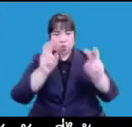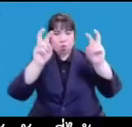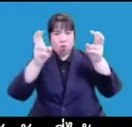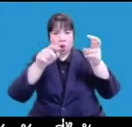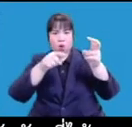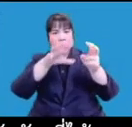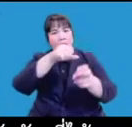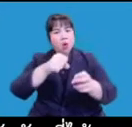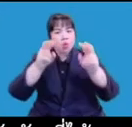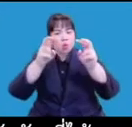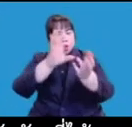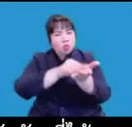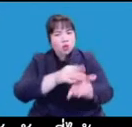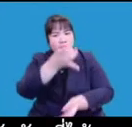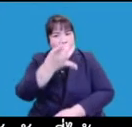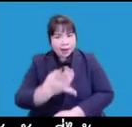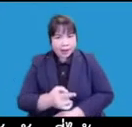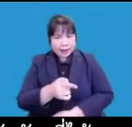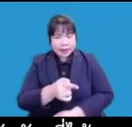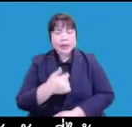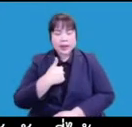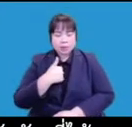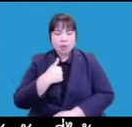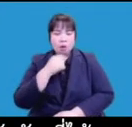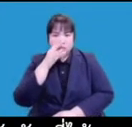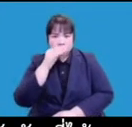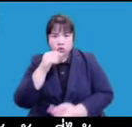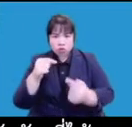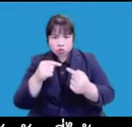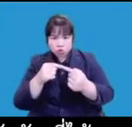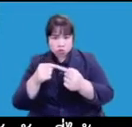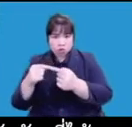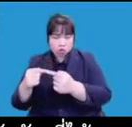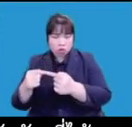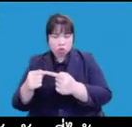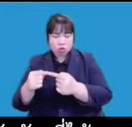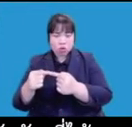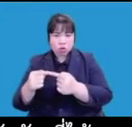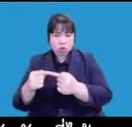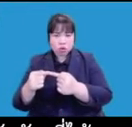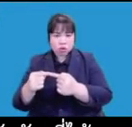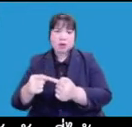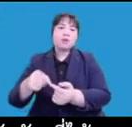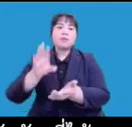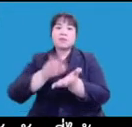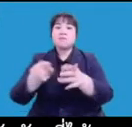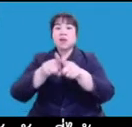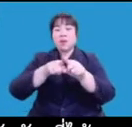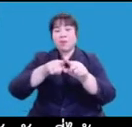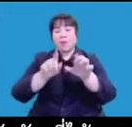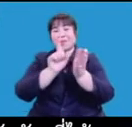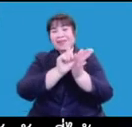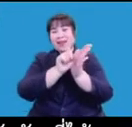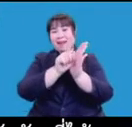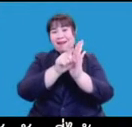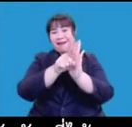ทย์นะครับว่าจะใช้อะไรนะครับต่อมาอันนี้ผมพูดตามเข็มนาฬิกานะฮะจากนั้นมาดูว่าข้อมูลใช้อะไรบ้างนะครับเสร็